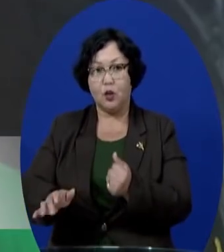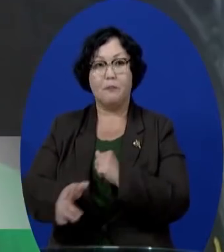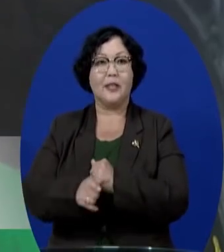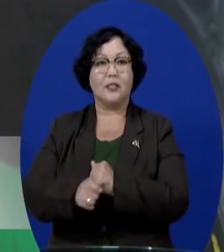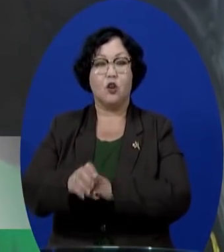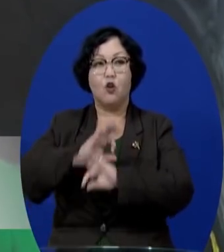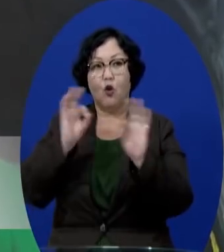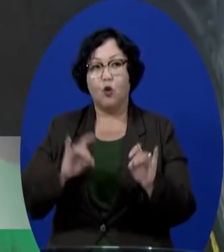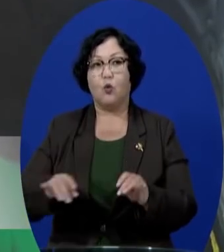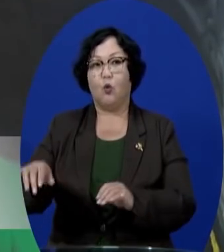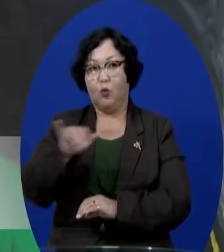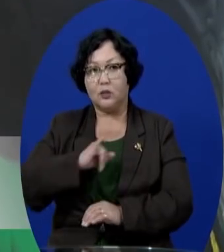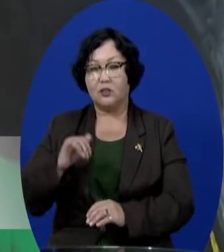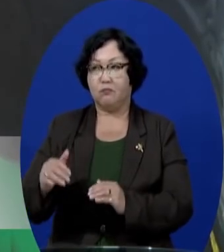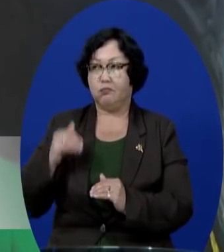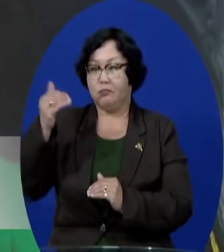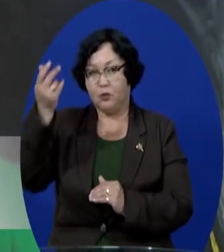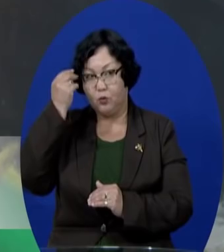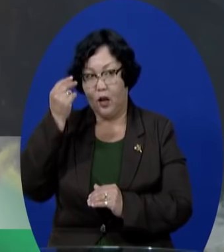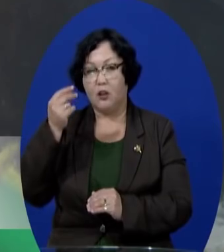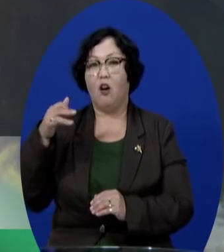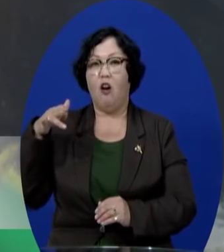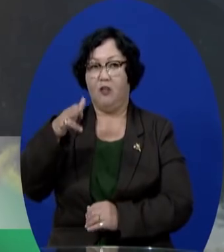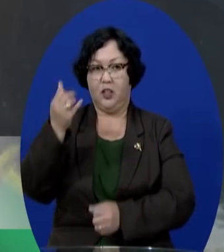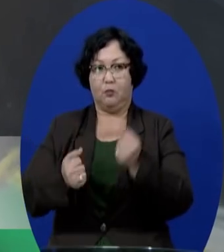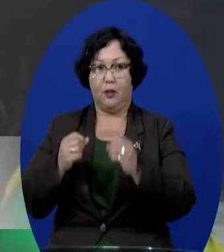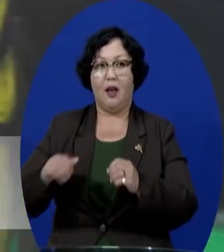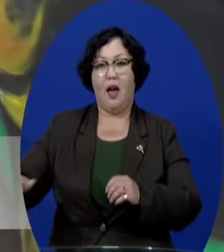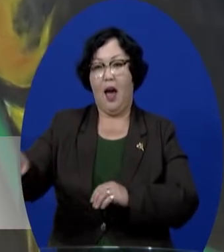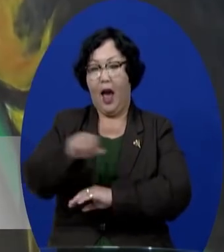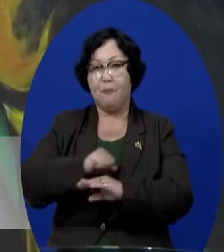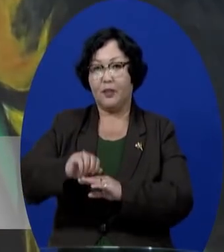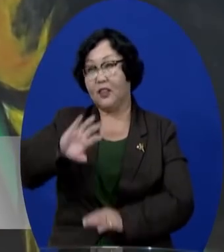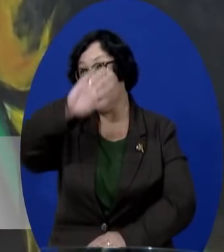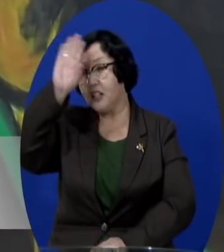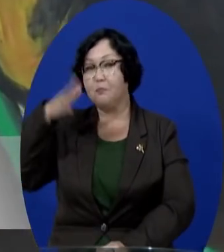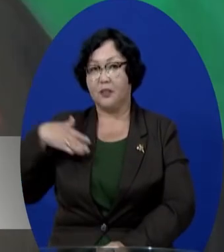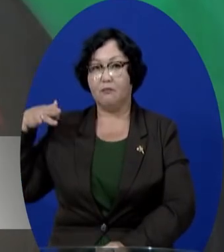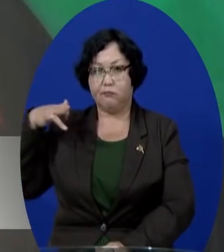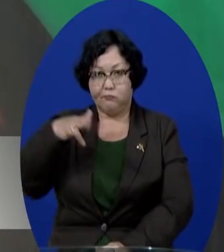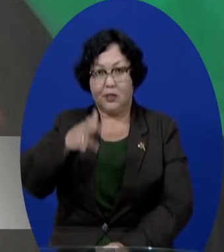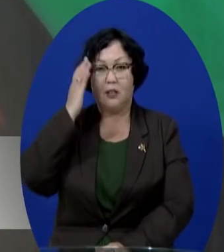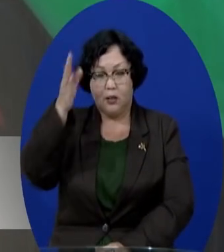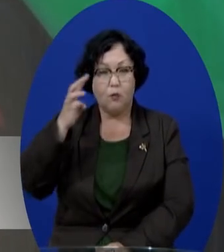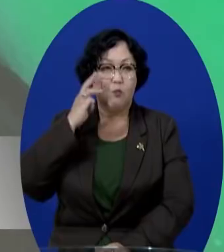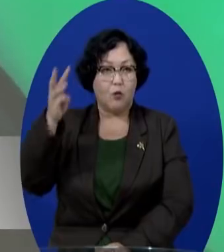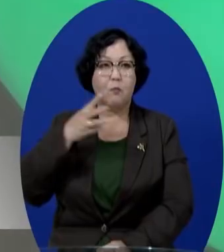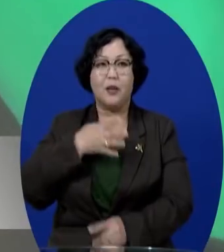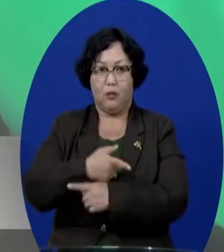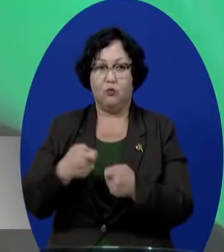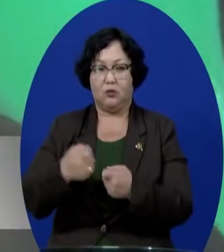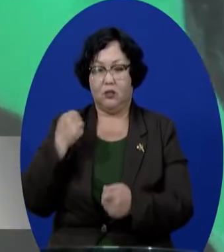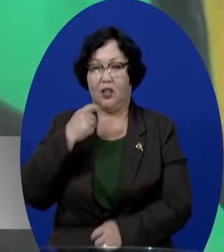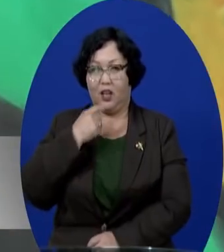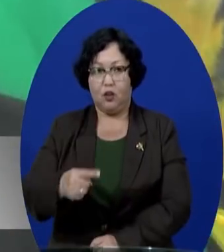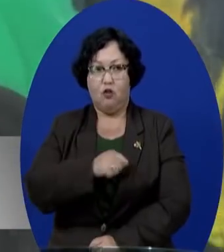өөр улсад дээшлүүлж нисгэж болно. Онгоцны нисгэж болоод аймгийнхаа дээгүүр нисэх мөрөөдлөө биелүүлнэ гэдгээ хэлж байсан юм. Хүүгийн бас нэгэн мөрөөдөл нь өөрийн